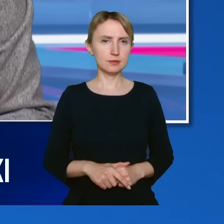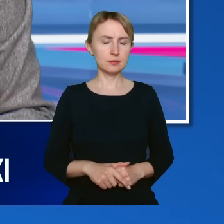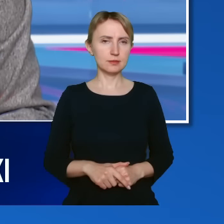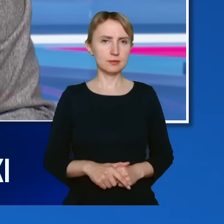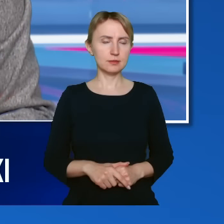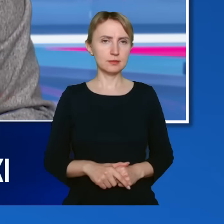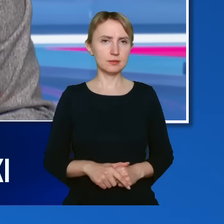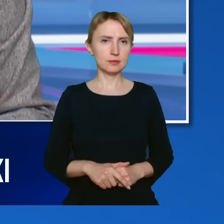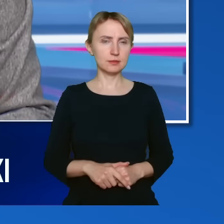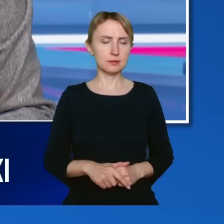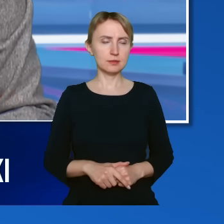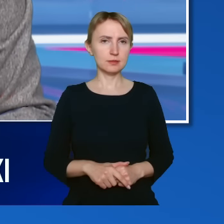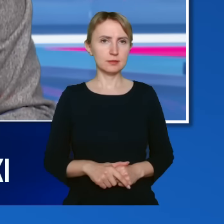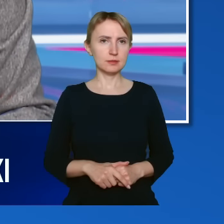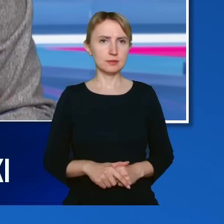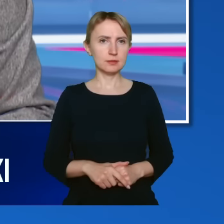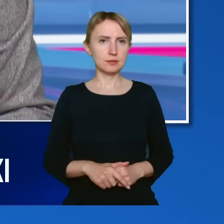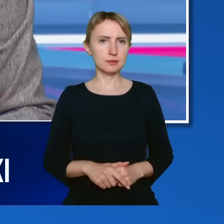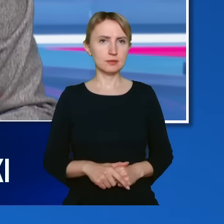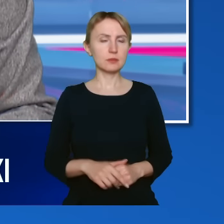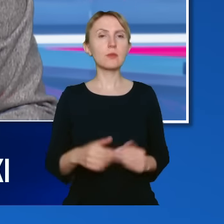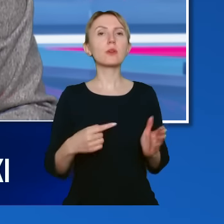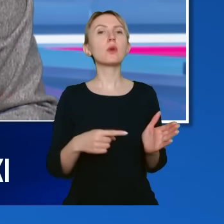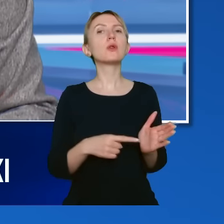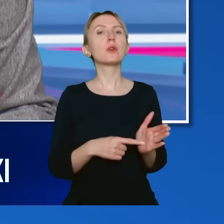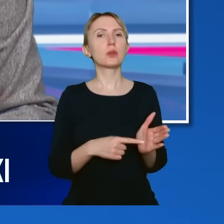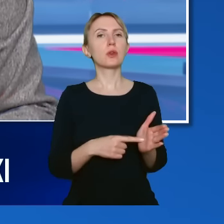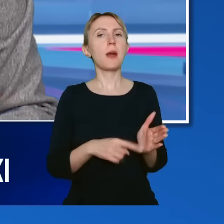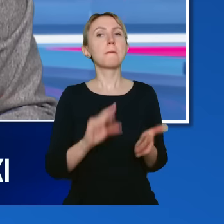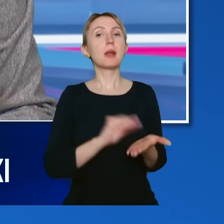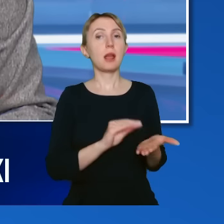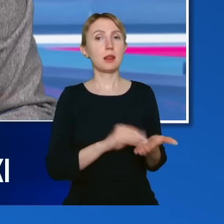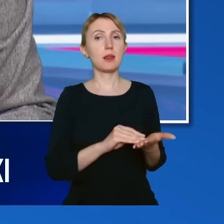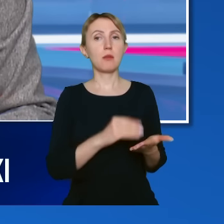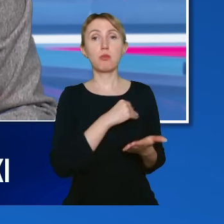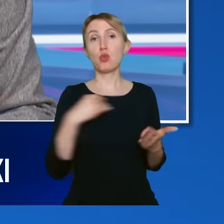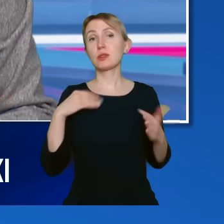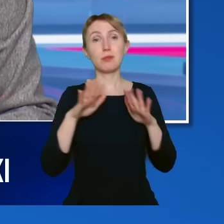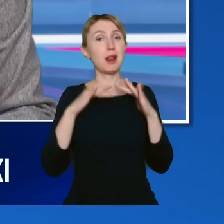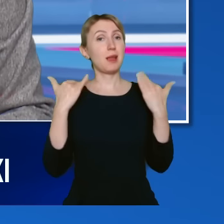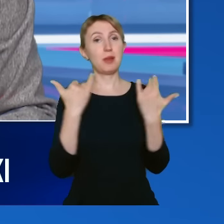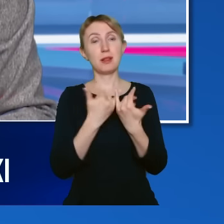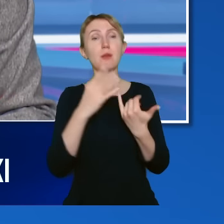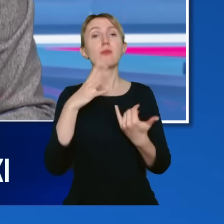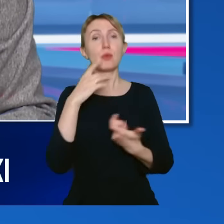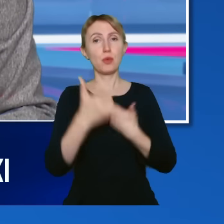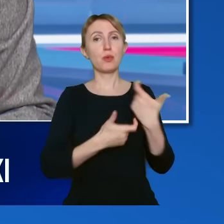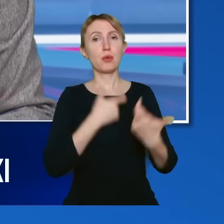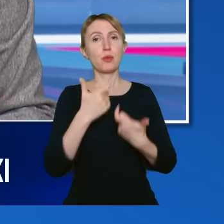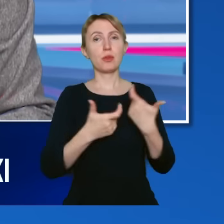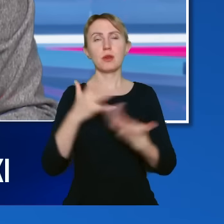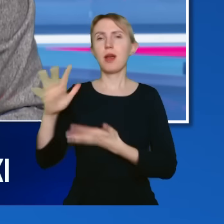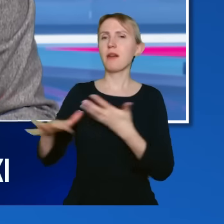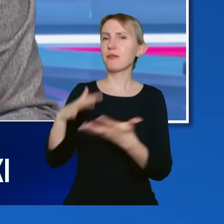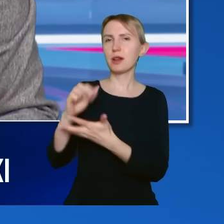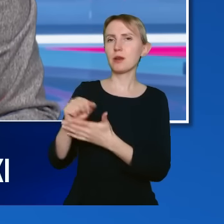nie było to zgodne. Ale panie pośle, to jest praktyka, którą polski parlamentaryzm przerabiał. To, nie, że no, afera Rywina... było